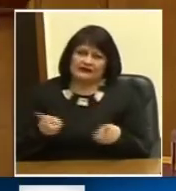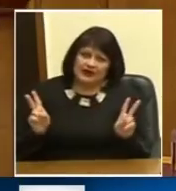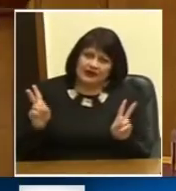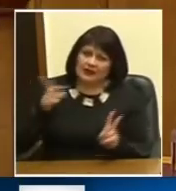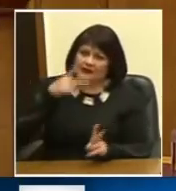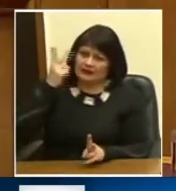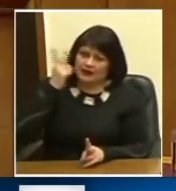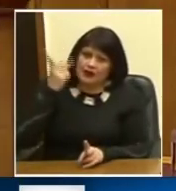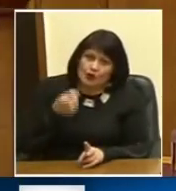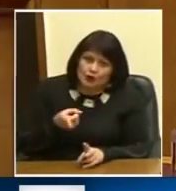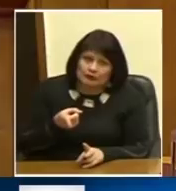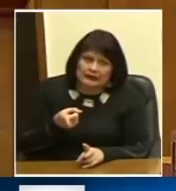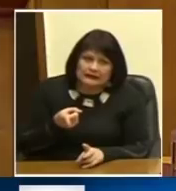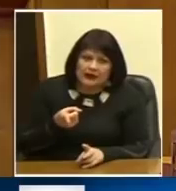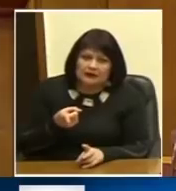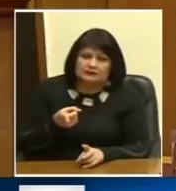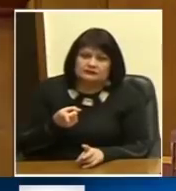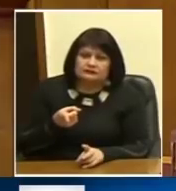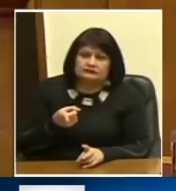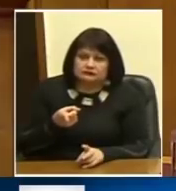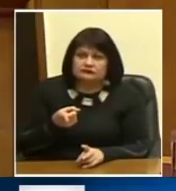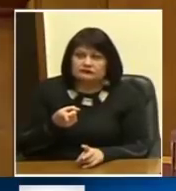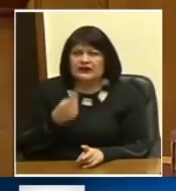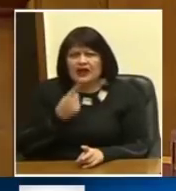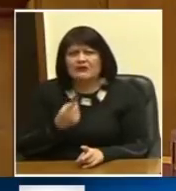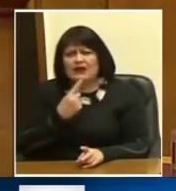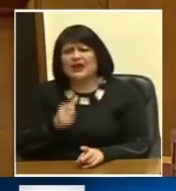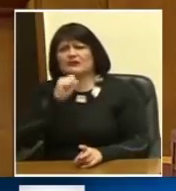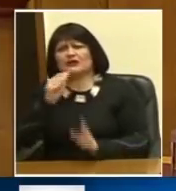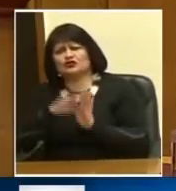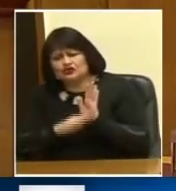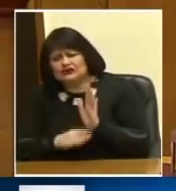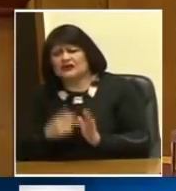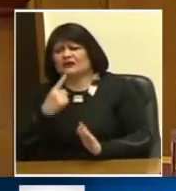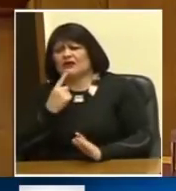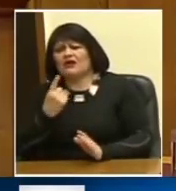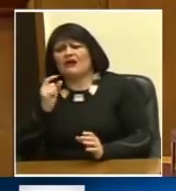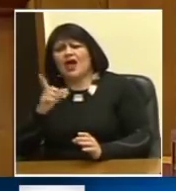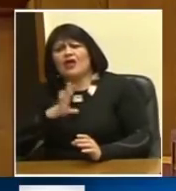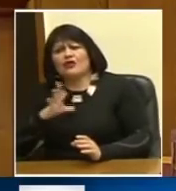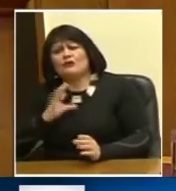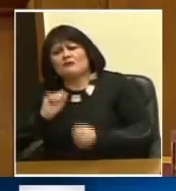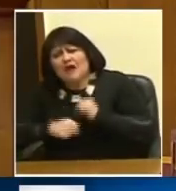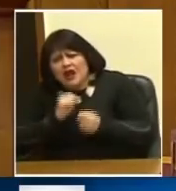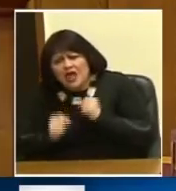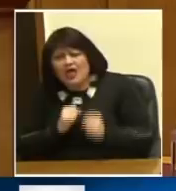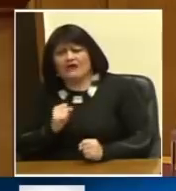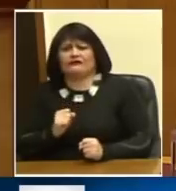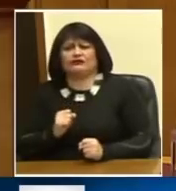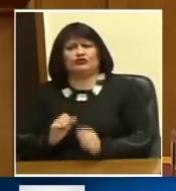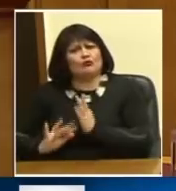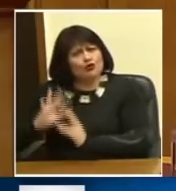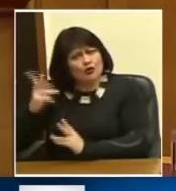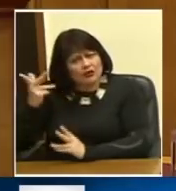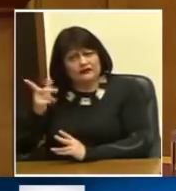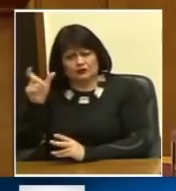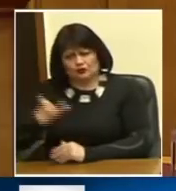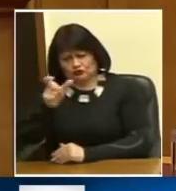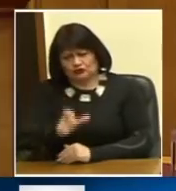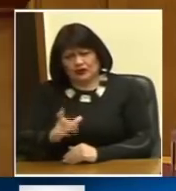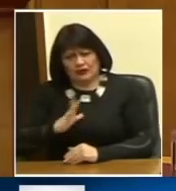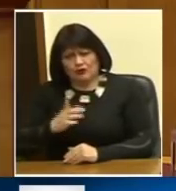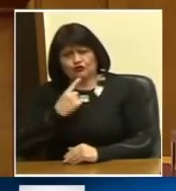δικαιώματα, να γίνεται και επίκλησή του συνεχώς και από ανθρώπους που αγωνίζονται και από προοδευτικούς ανθρώπους, ενώ αντίθετα